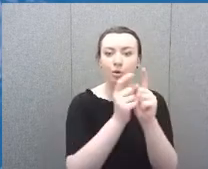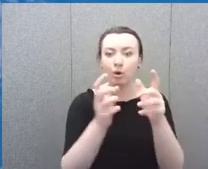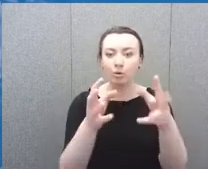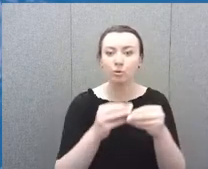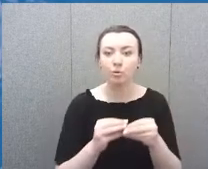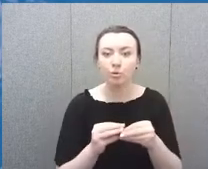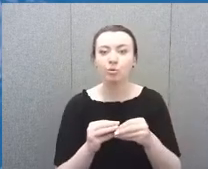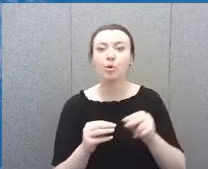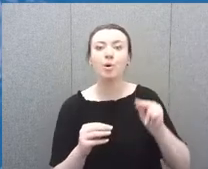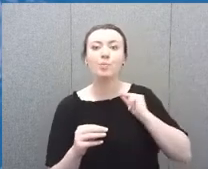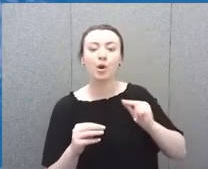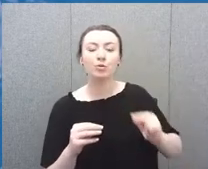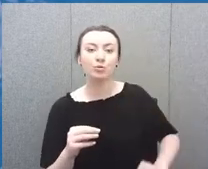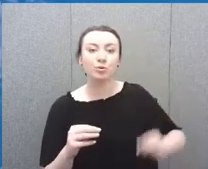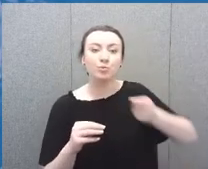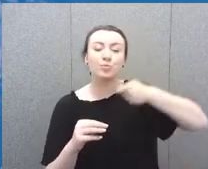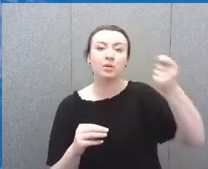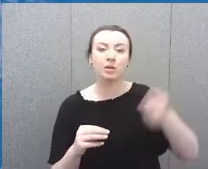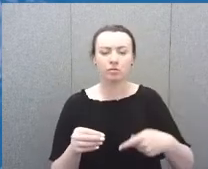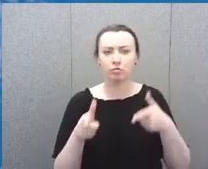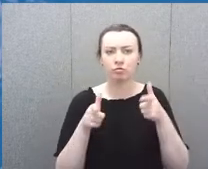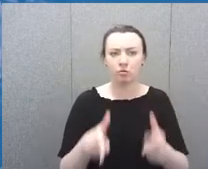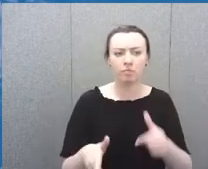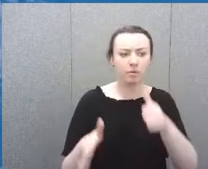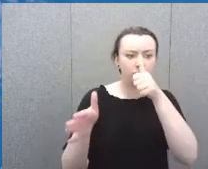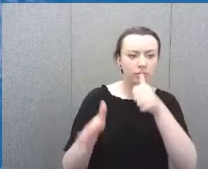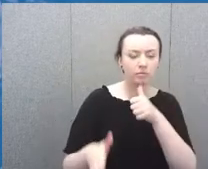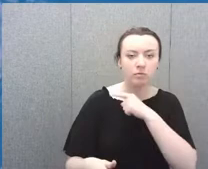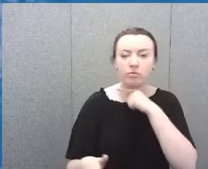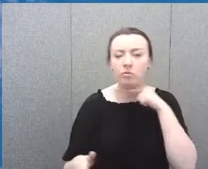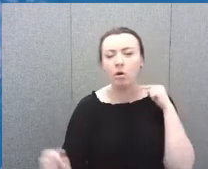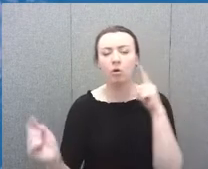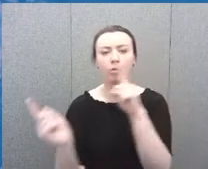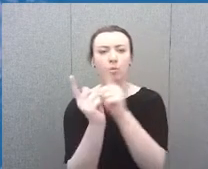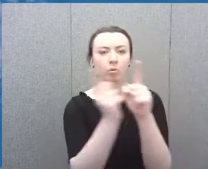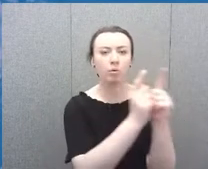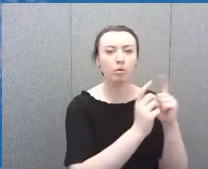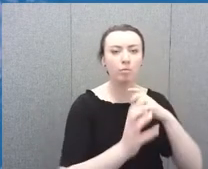она встретилась с очень многими политическими лидерами мира.